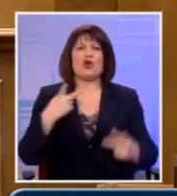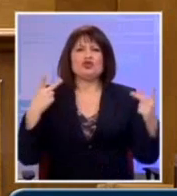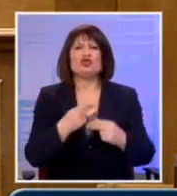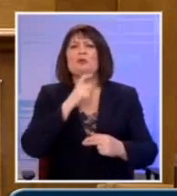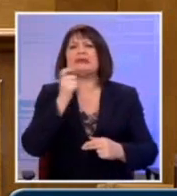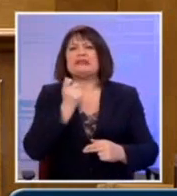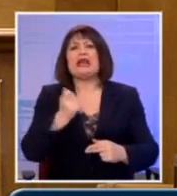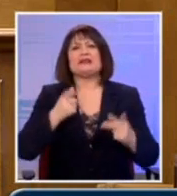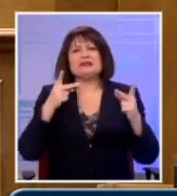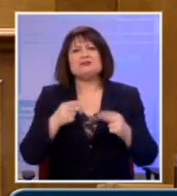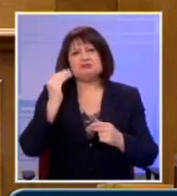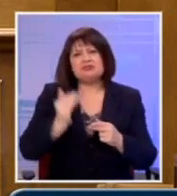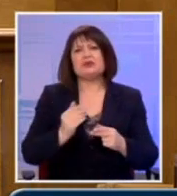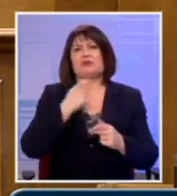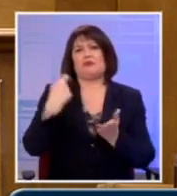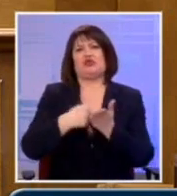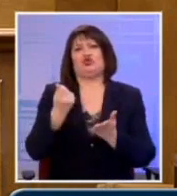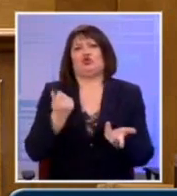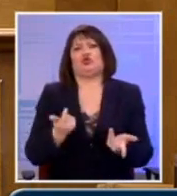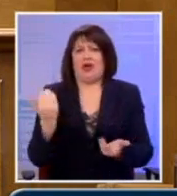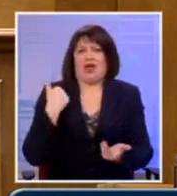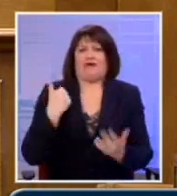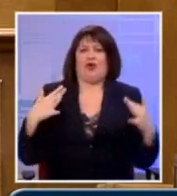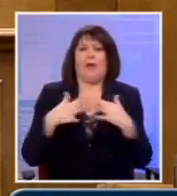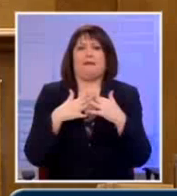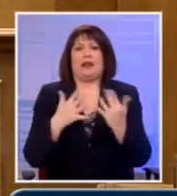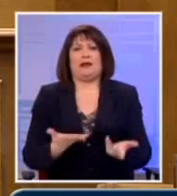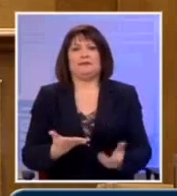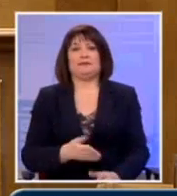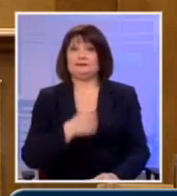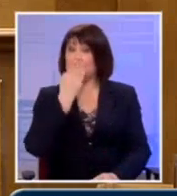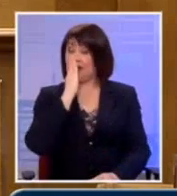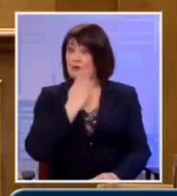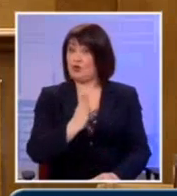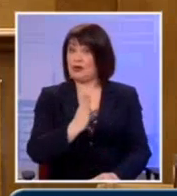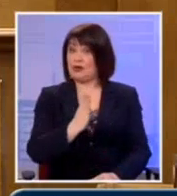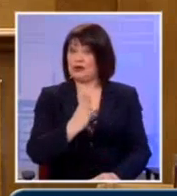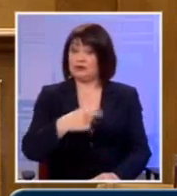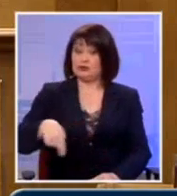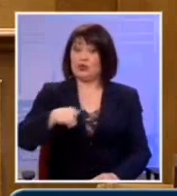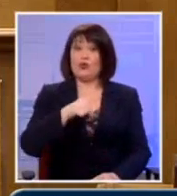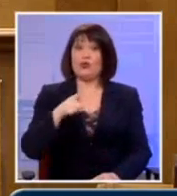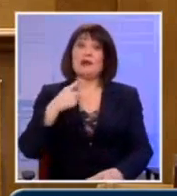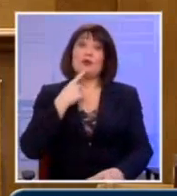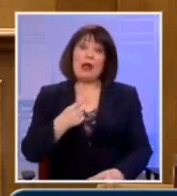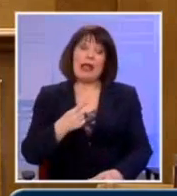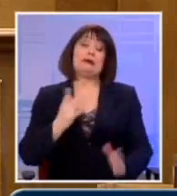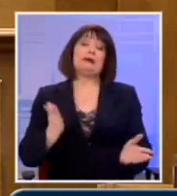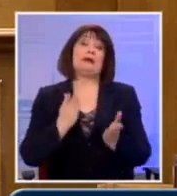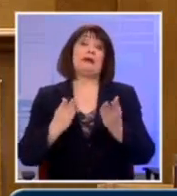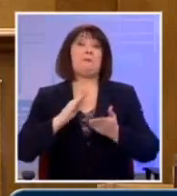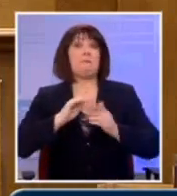μισθών και των συντάξεων. Είναι λοιπόν υποκριτές όλοι όσοι κόπτονται δήθεν για